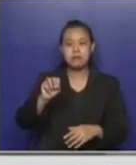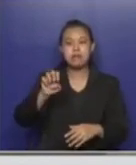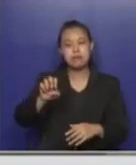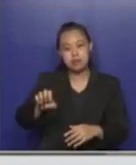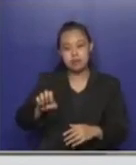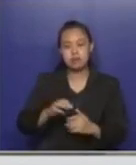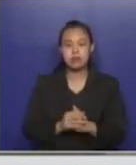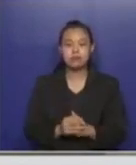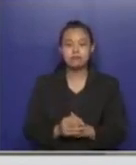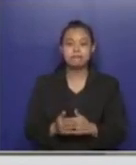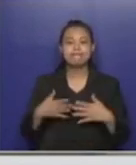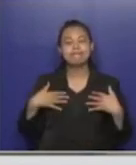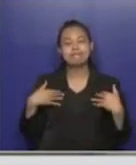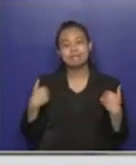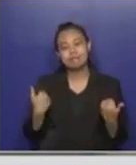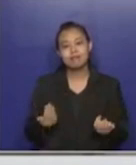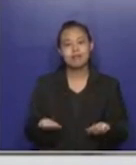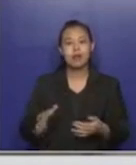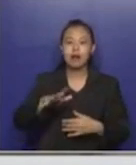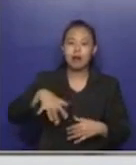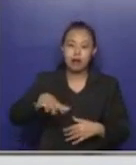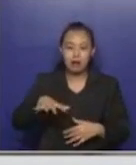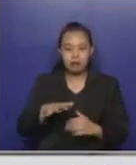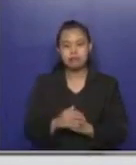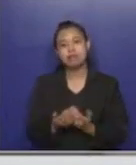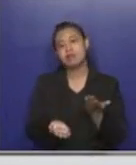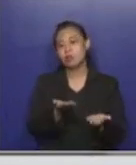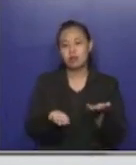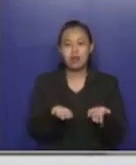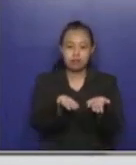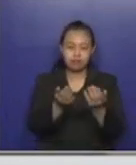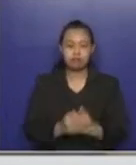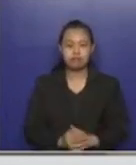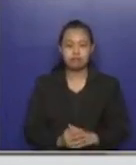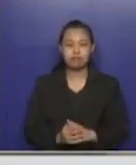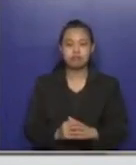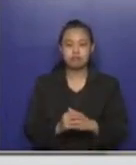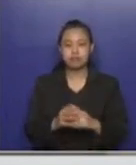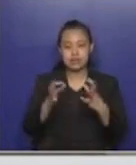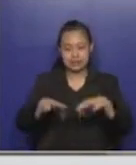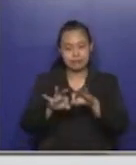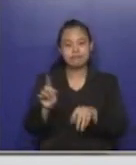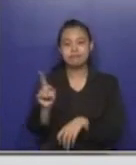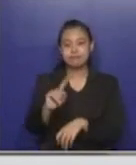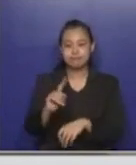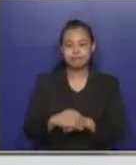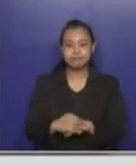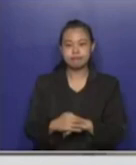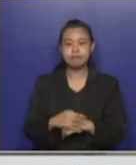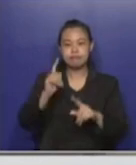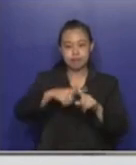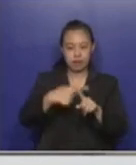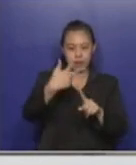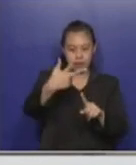บชิวๆเป็นการโตแบบตามมีตามเกิดอะค่ะแล้วที่สำคัญนะคะไตรมาสแรกของปี